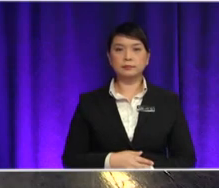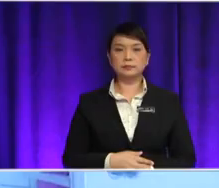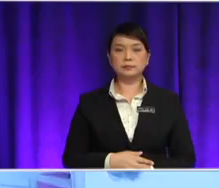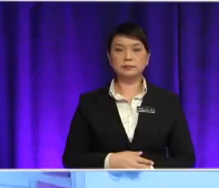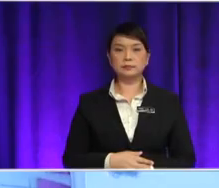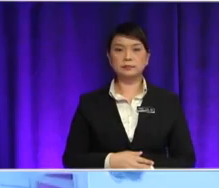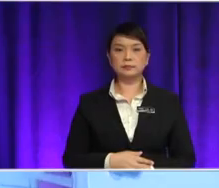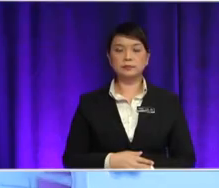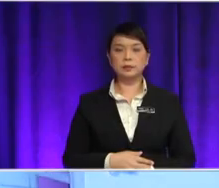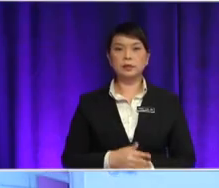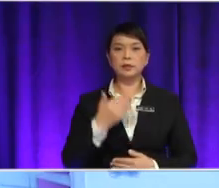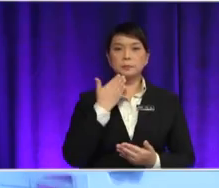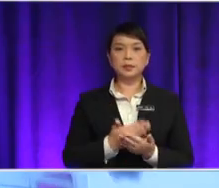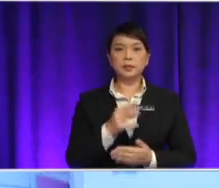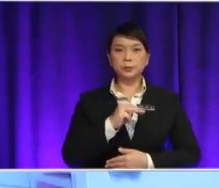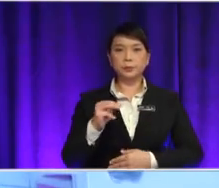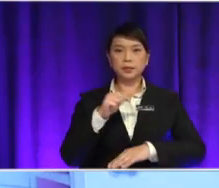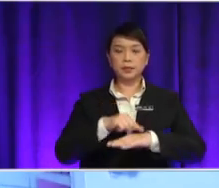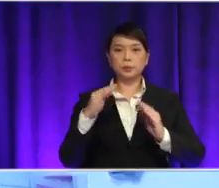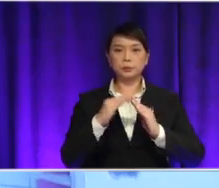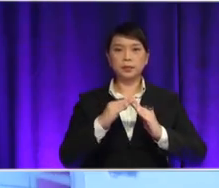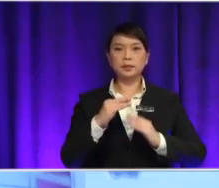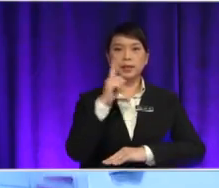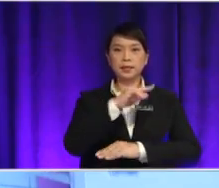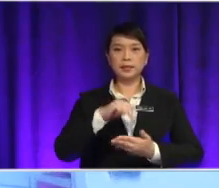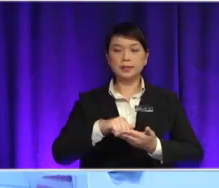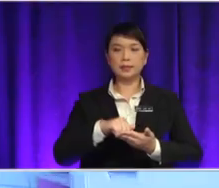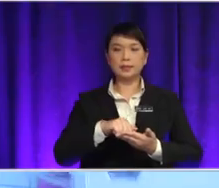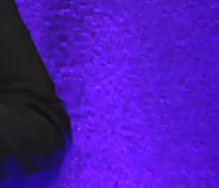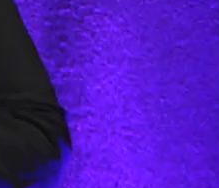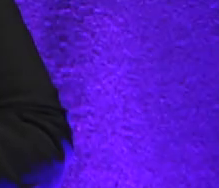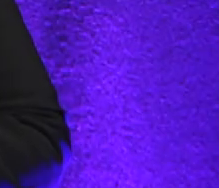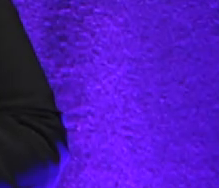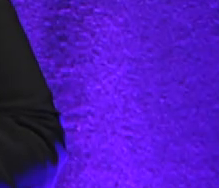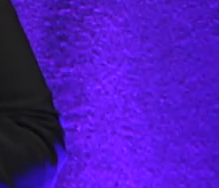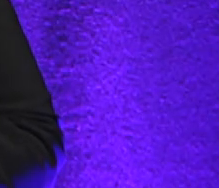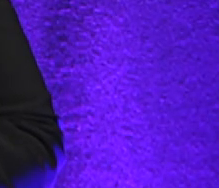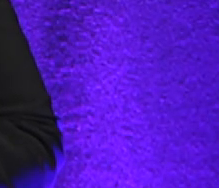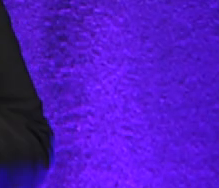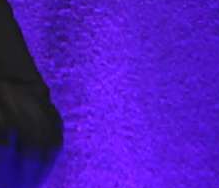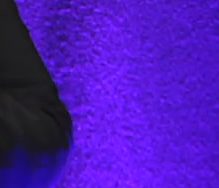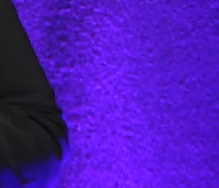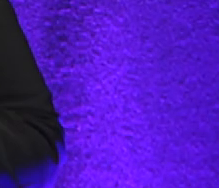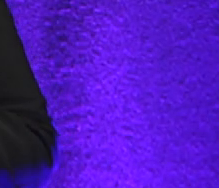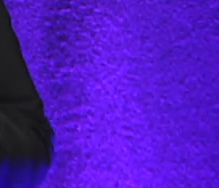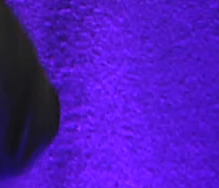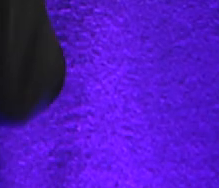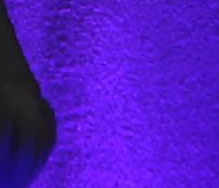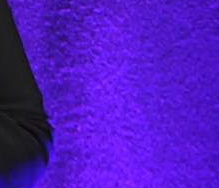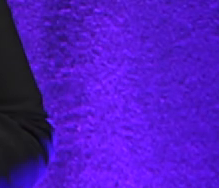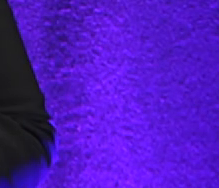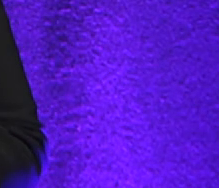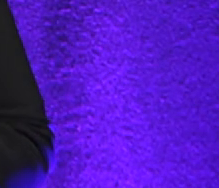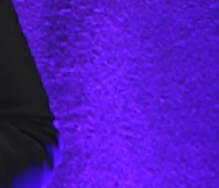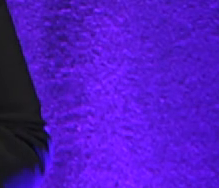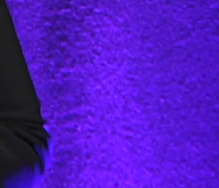Sukatan serakan data terkumpul. Baiklah murid-murid di rumah, hari ini kita juga dibantu oleh jurubahasa isyarat iaitu Cikgu Kulina dari SMK Sultan Abdul